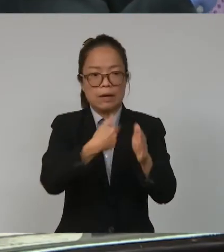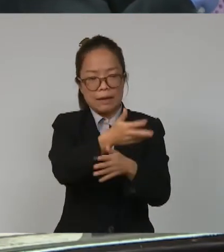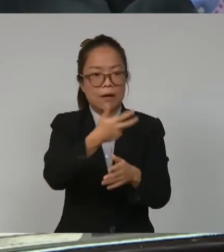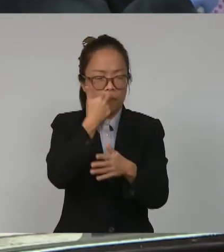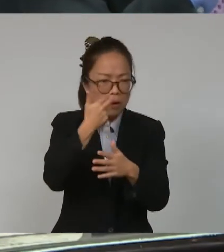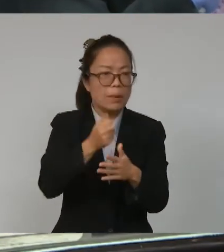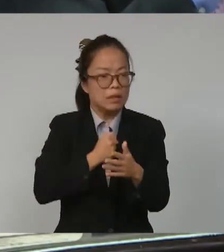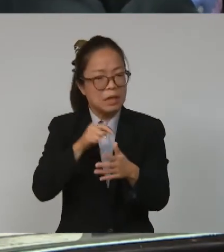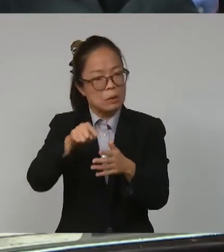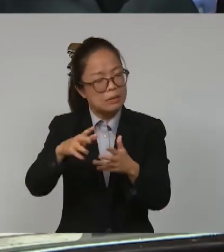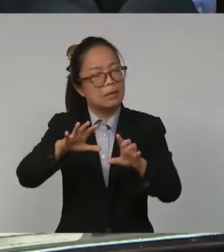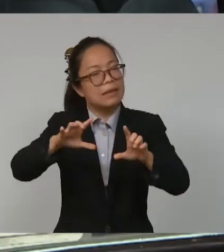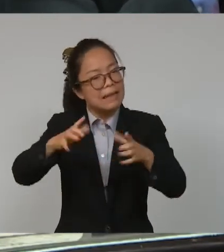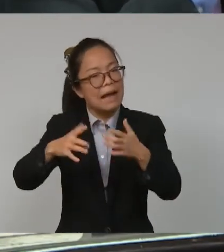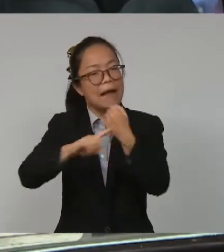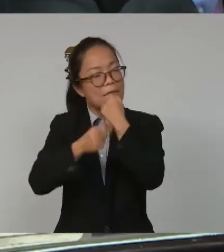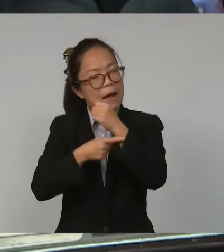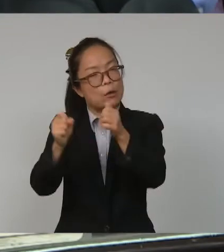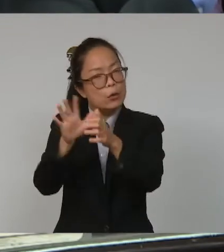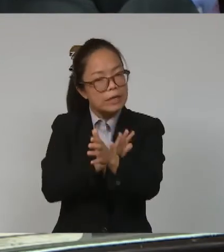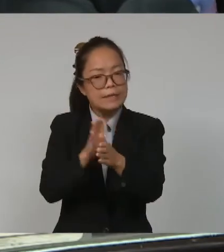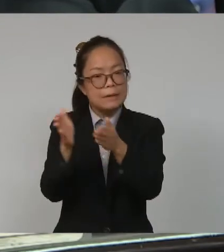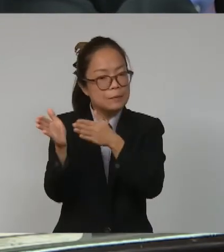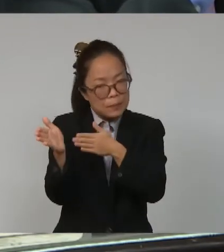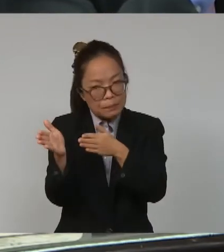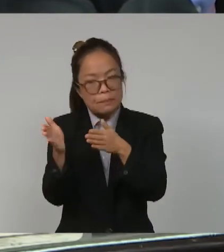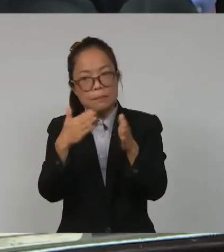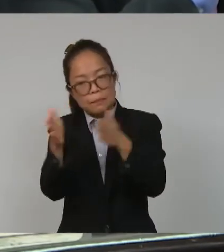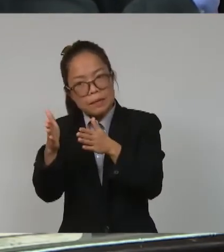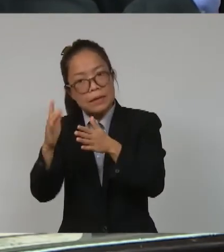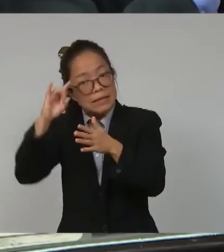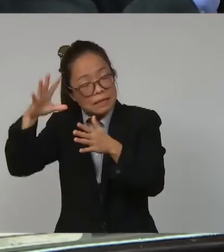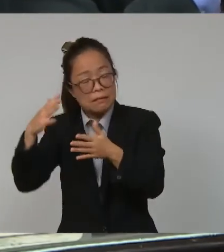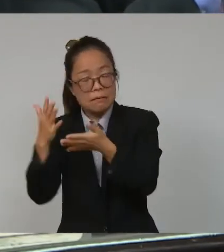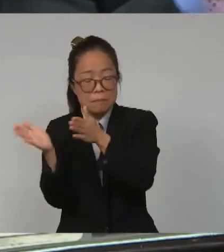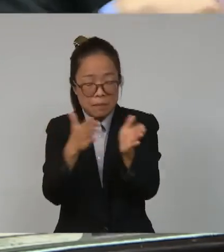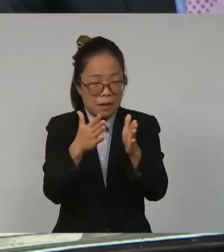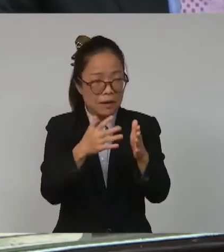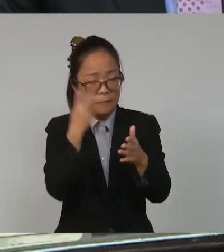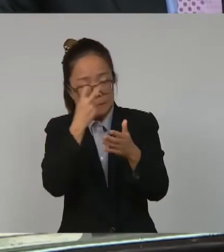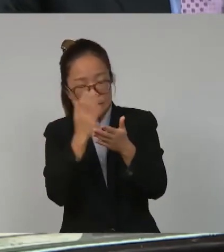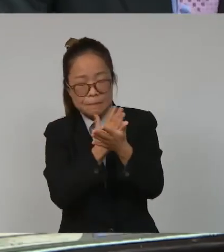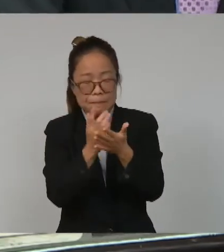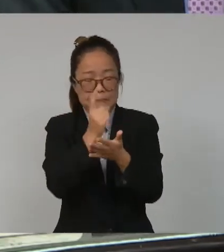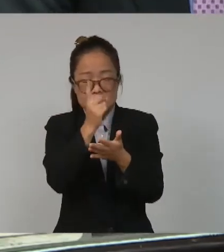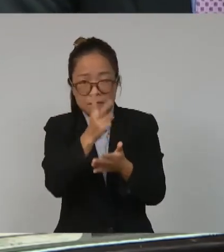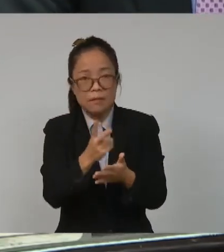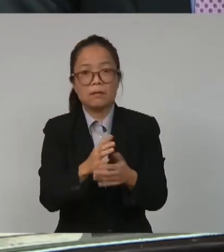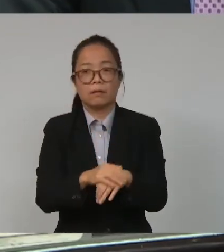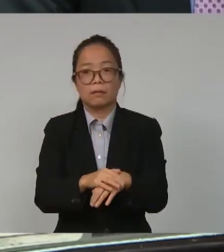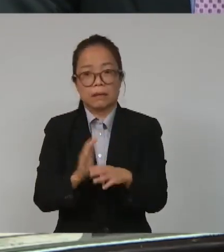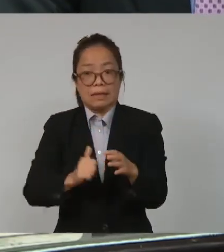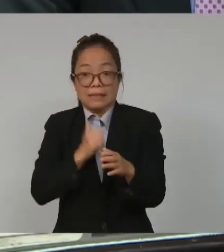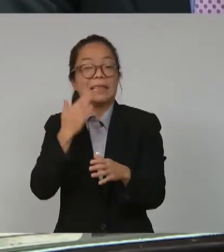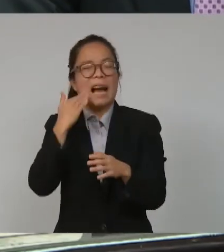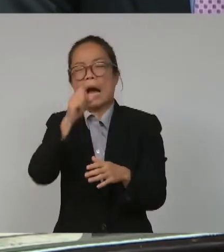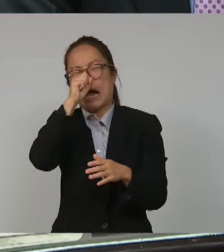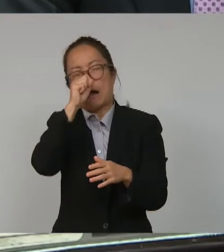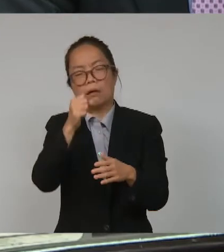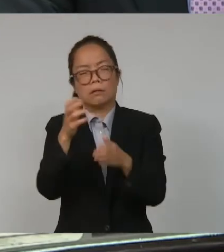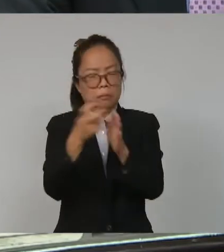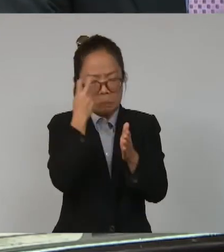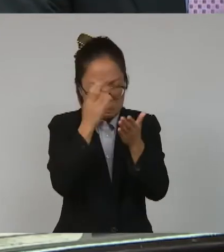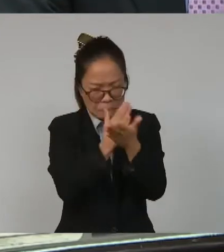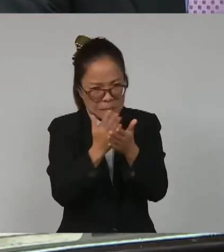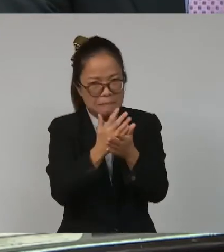说这在法律意义上面是偏重于创制还是偏重于复决。但实际上你就算是复决案好